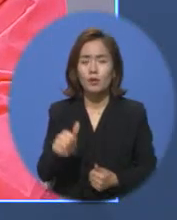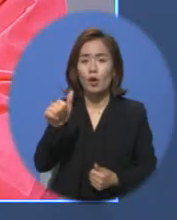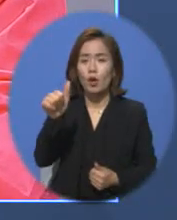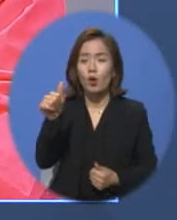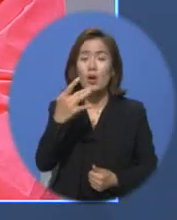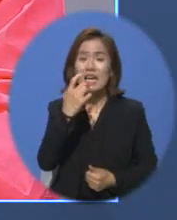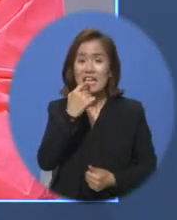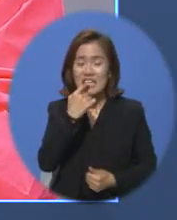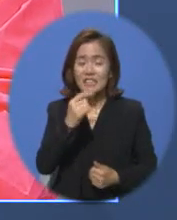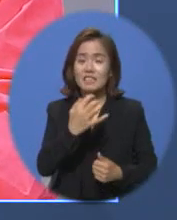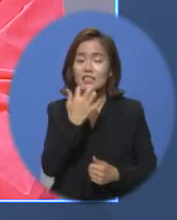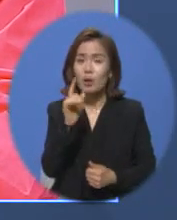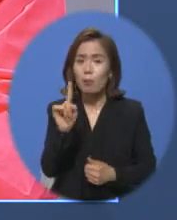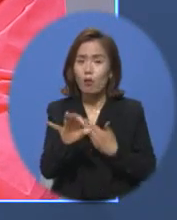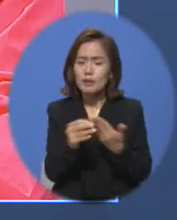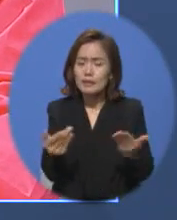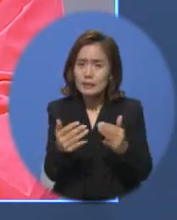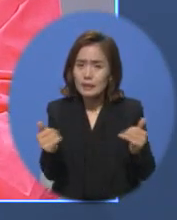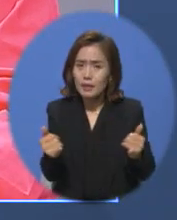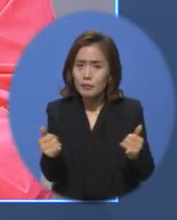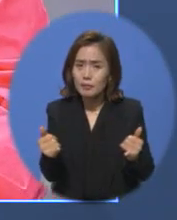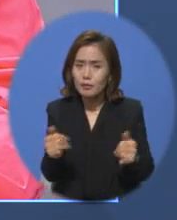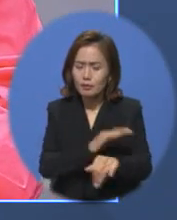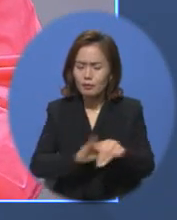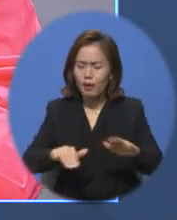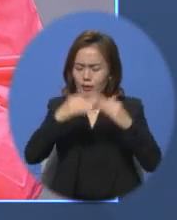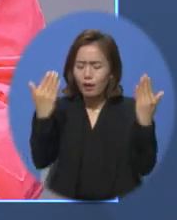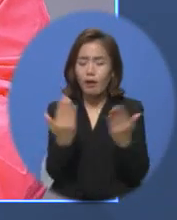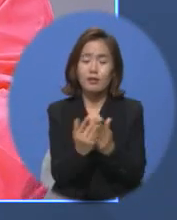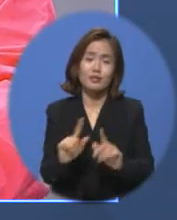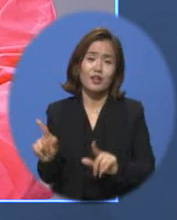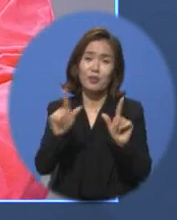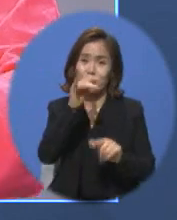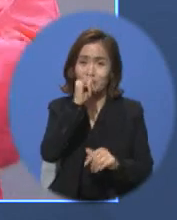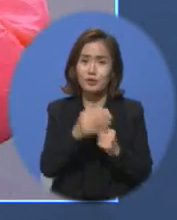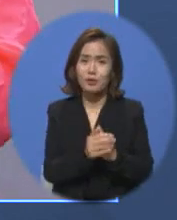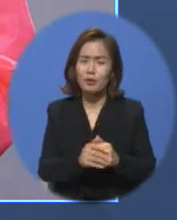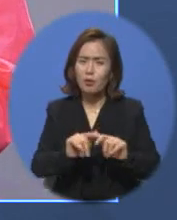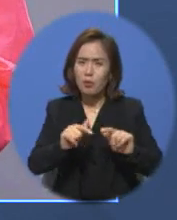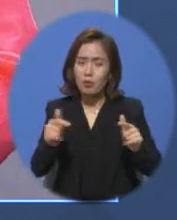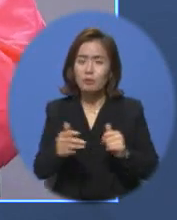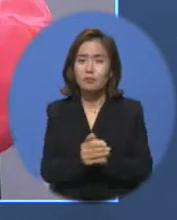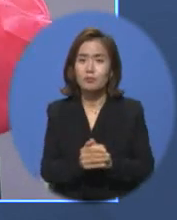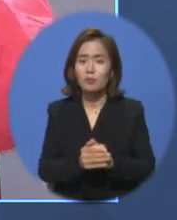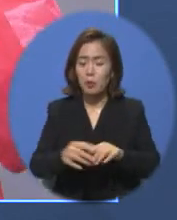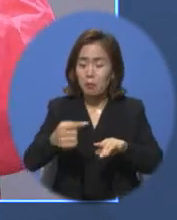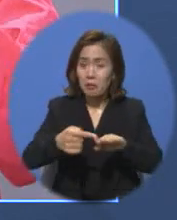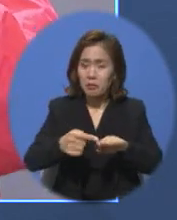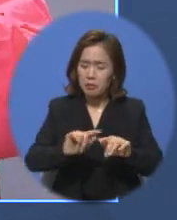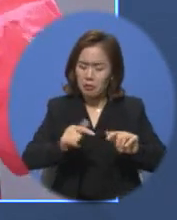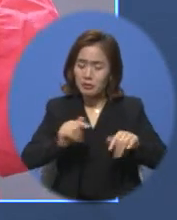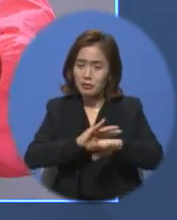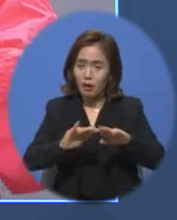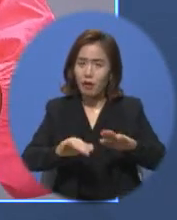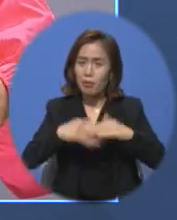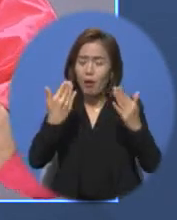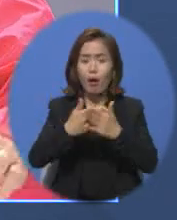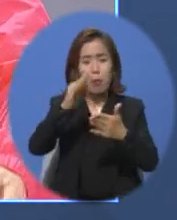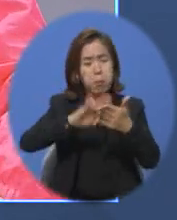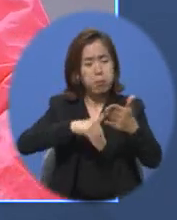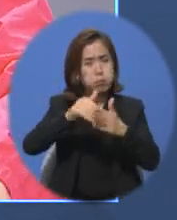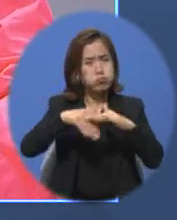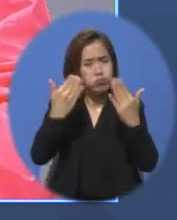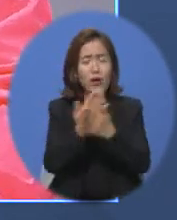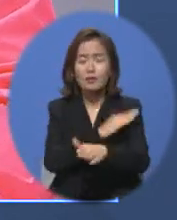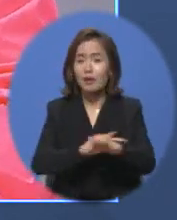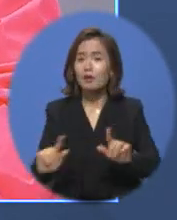칼라노동자와블루칼라 노동자들의삶이실제로 더낫습니다. 미용,매니큐어,그림그리기같은일을하는사람들은 그곳